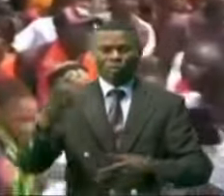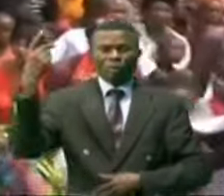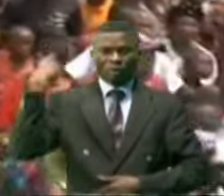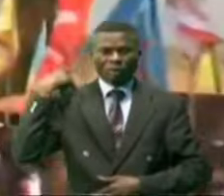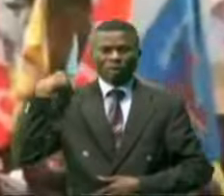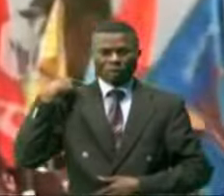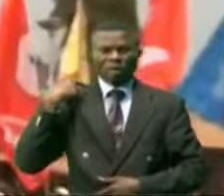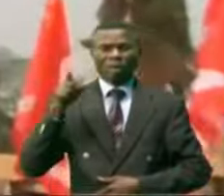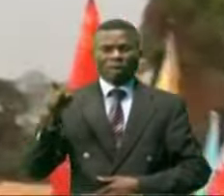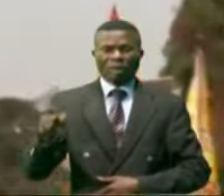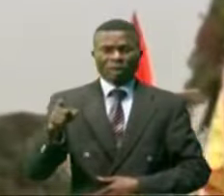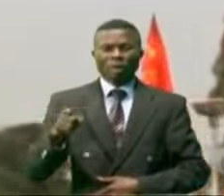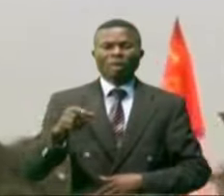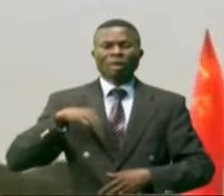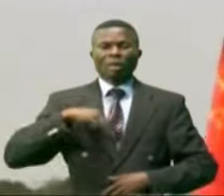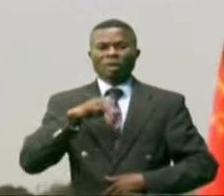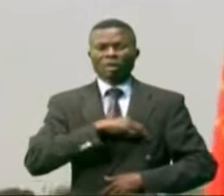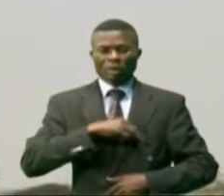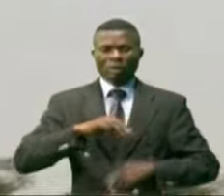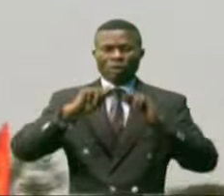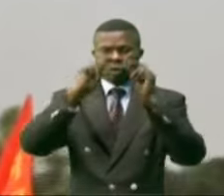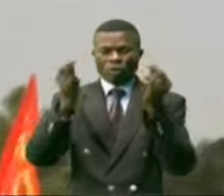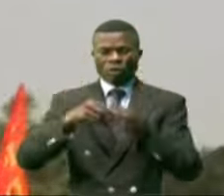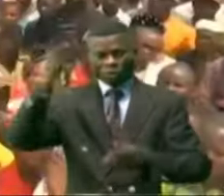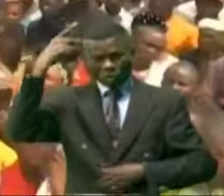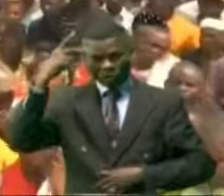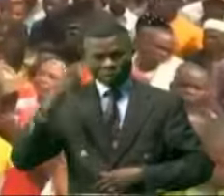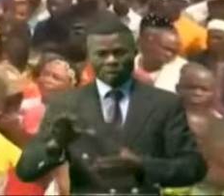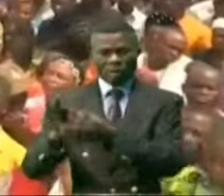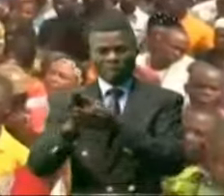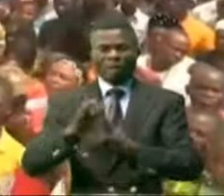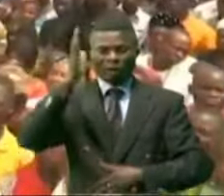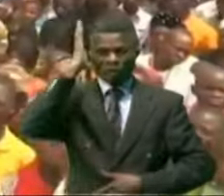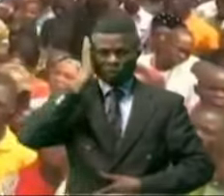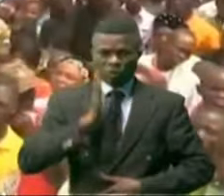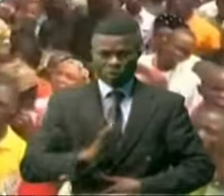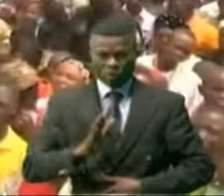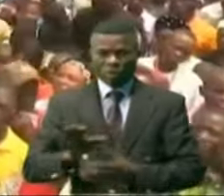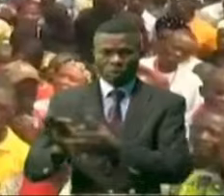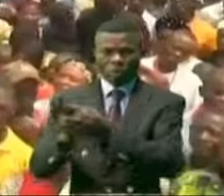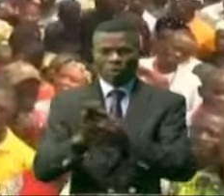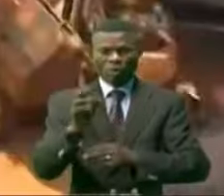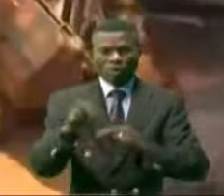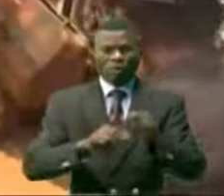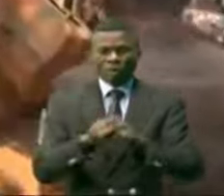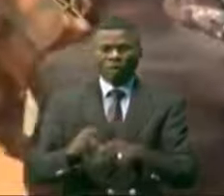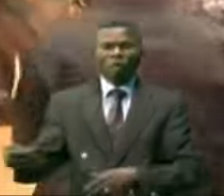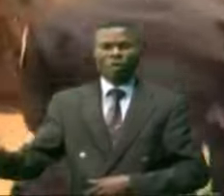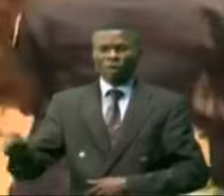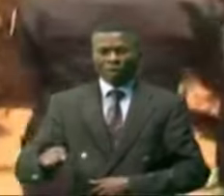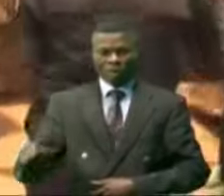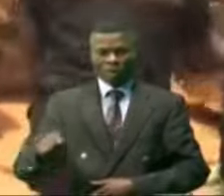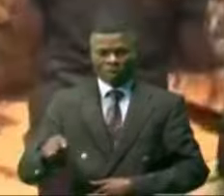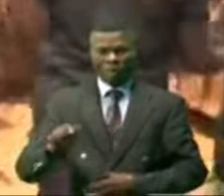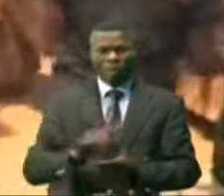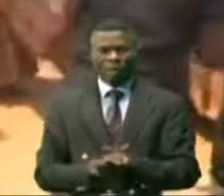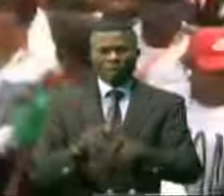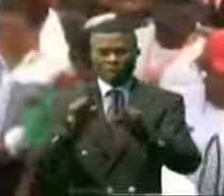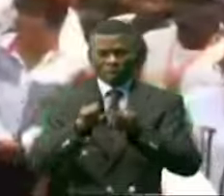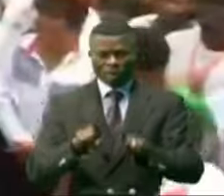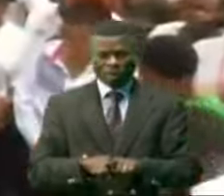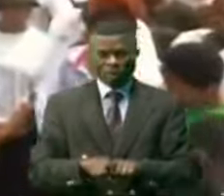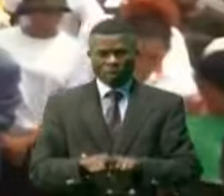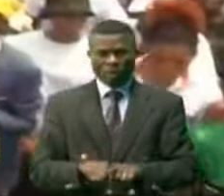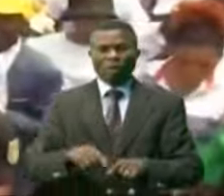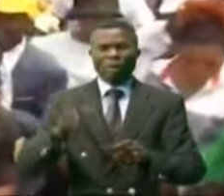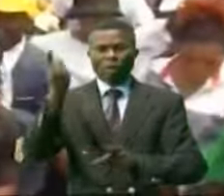des Congolos, des membres de sa fondation et ceux de l'Union Sacrée, coordination territoriale, des Bambouli, ainsi que